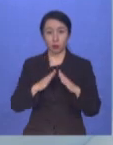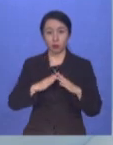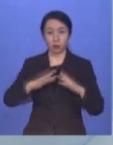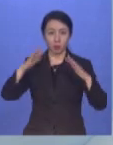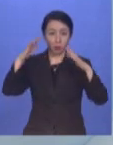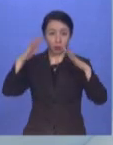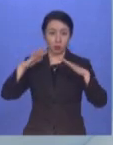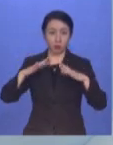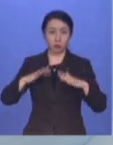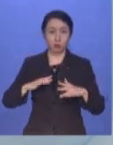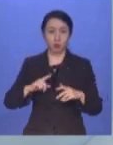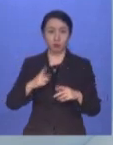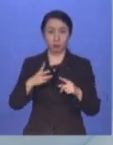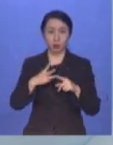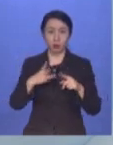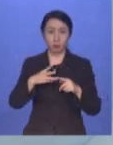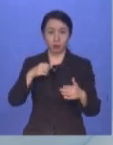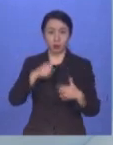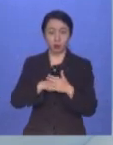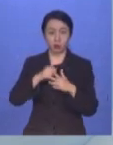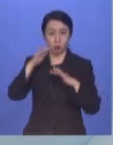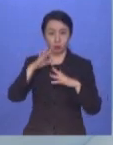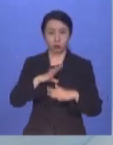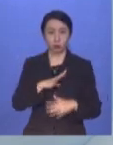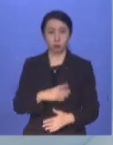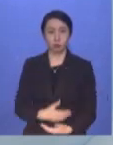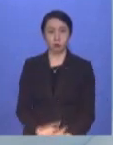төбесінен аққан су бірінші қабатқа дейін жетеді екен.